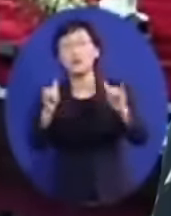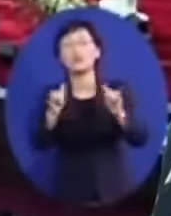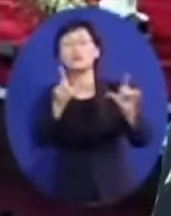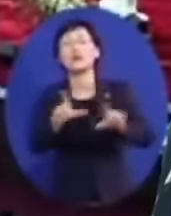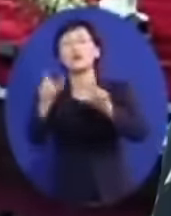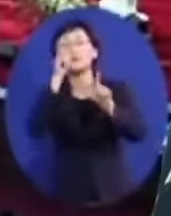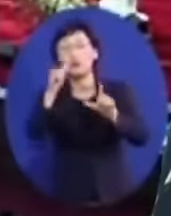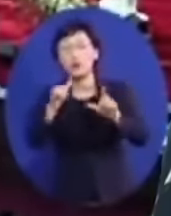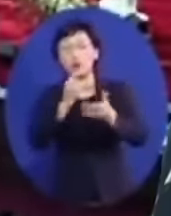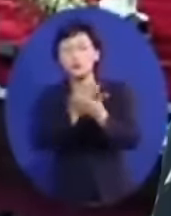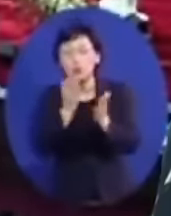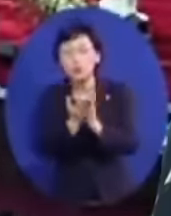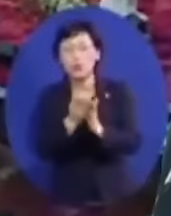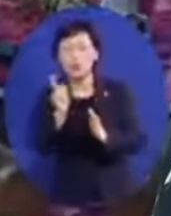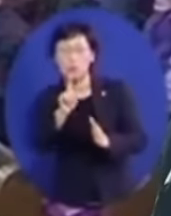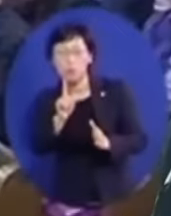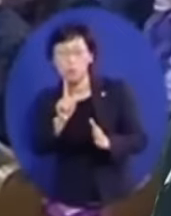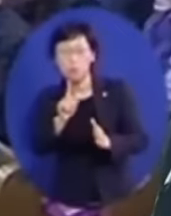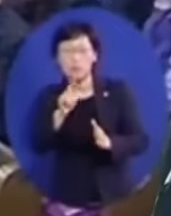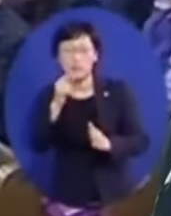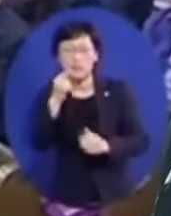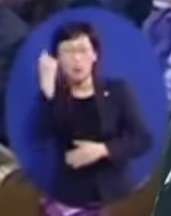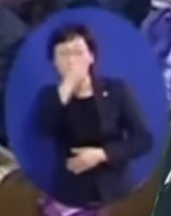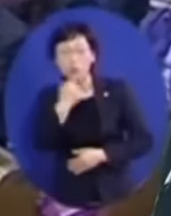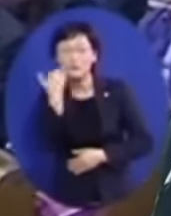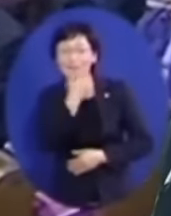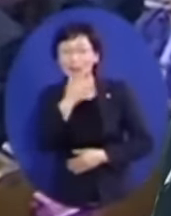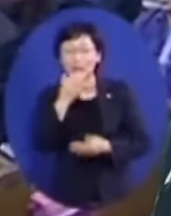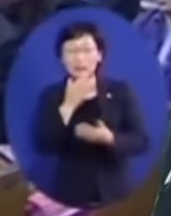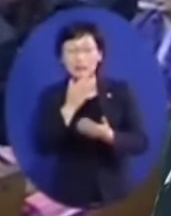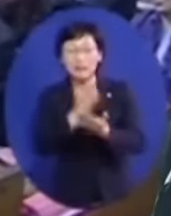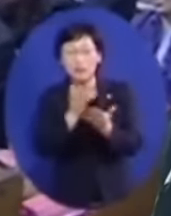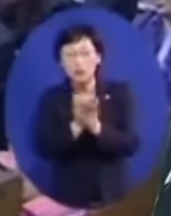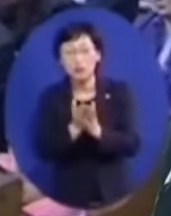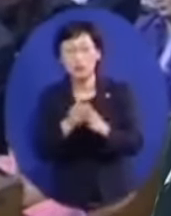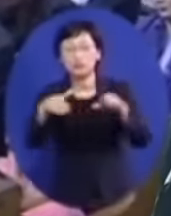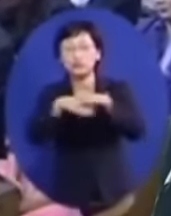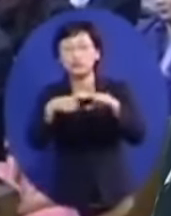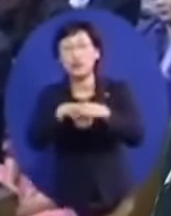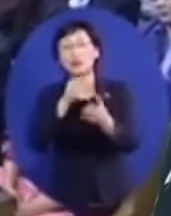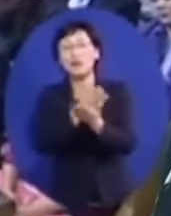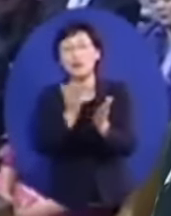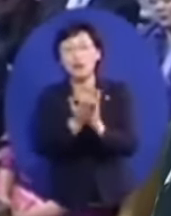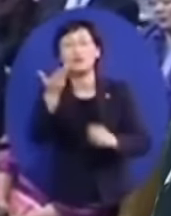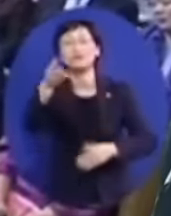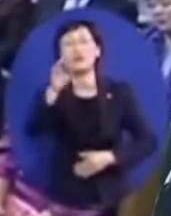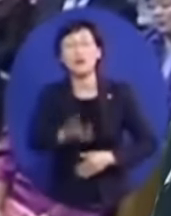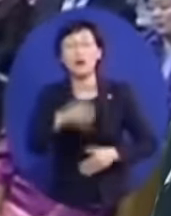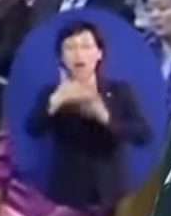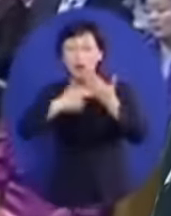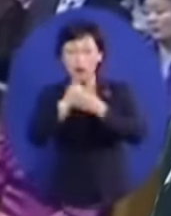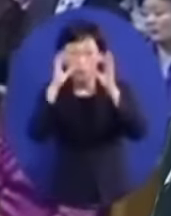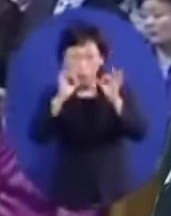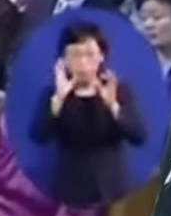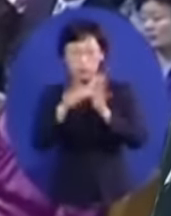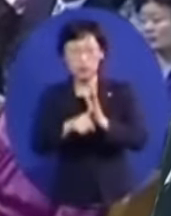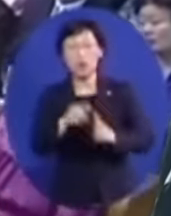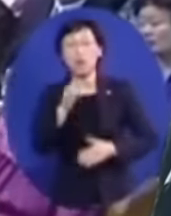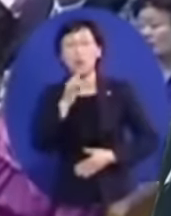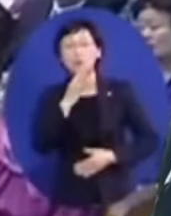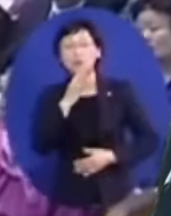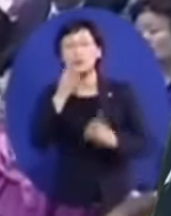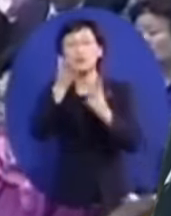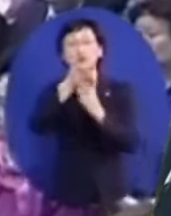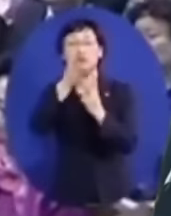서로 인종이 다르고 모양새도 다르고 문화와 습관이 각기 다릅니다. 그러나 하나님이 보실 때에는 오직 두